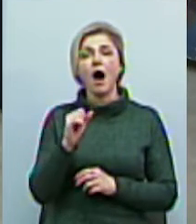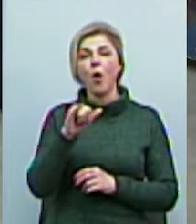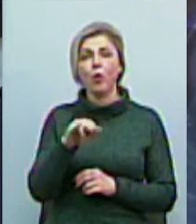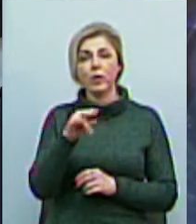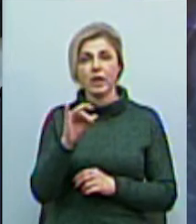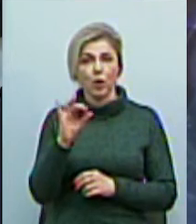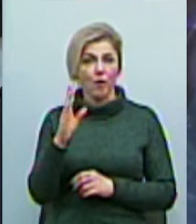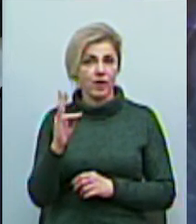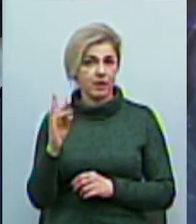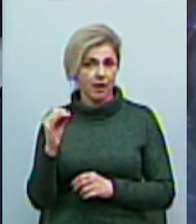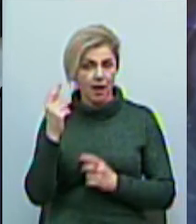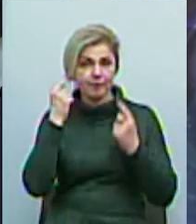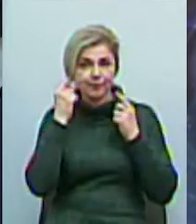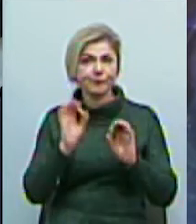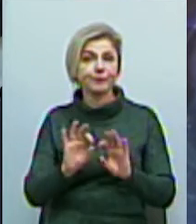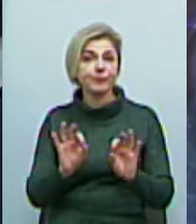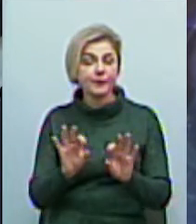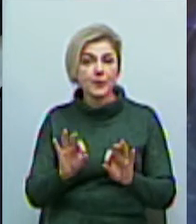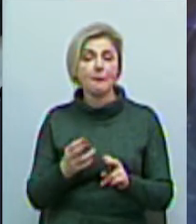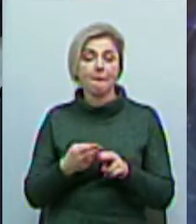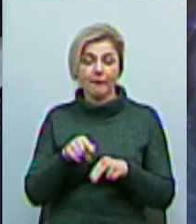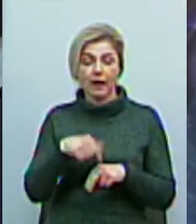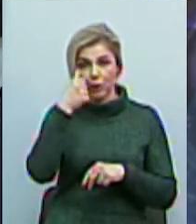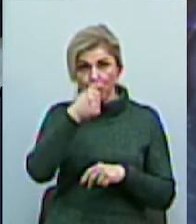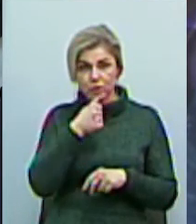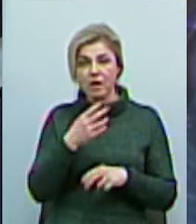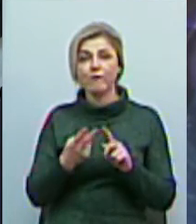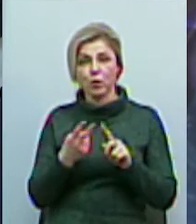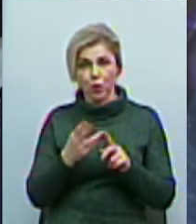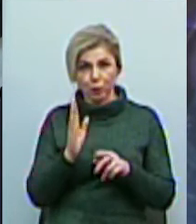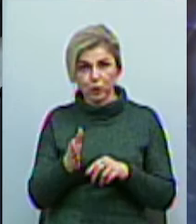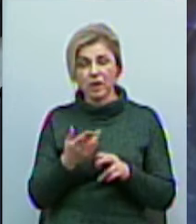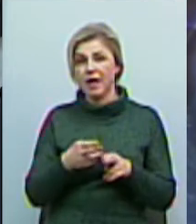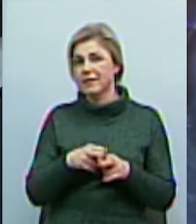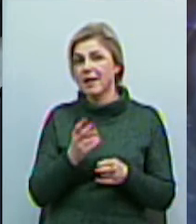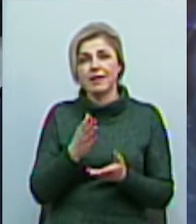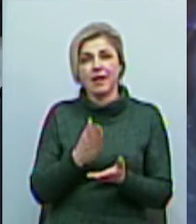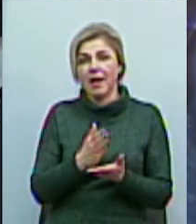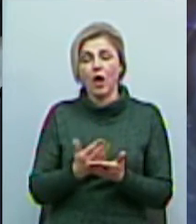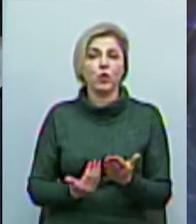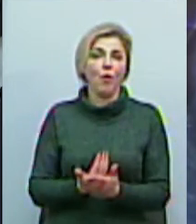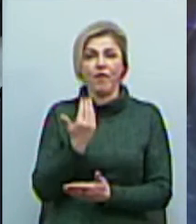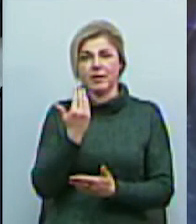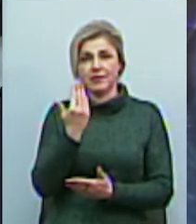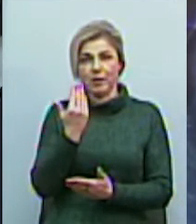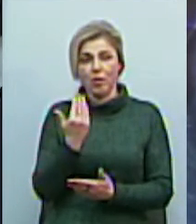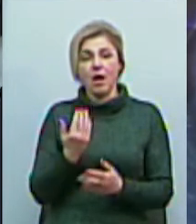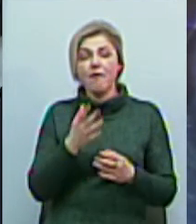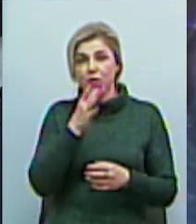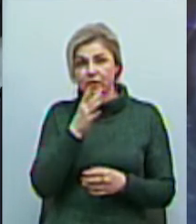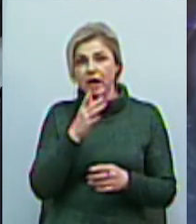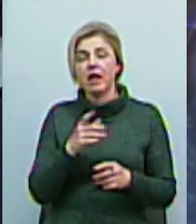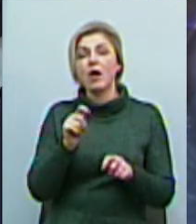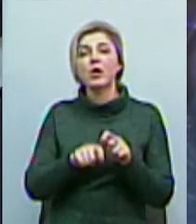То в цьому році це вже вдруге буде, то я думаю, що це не є такою новацією. Під час